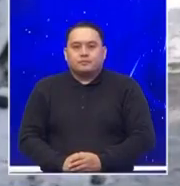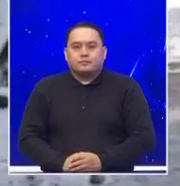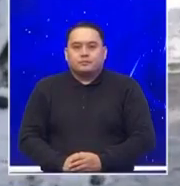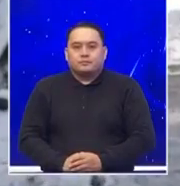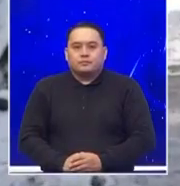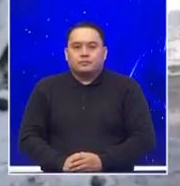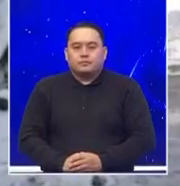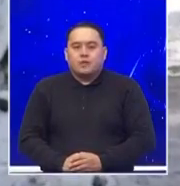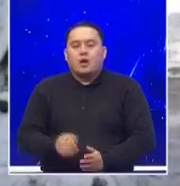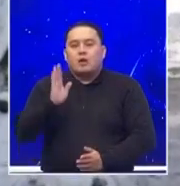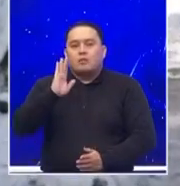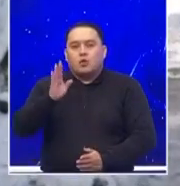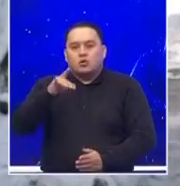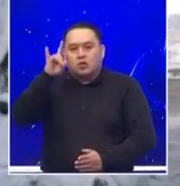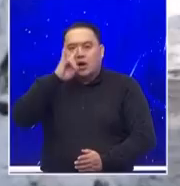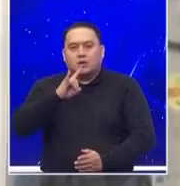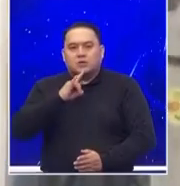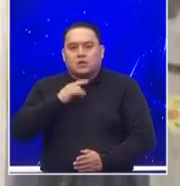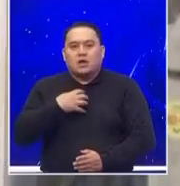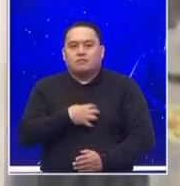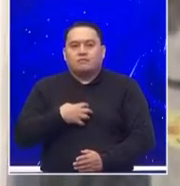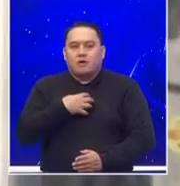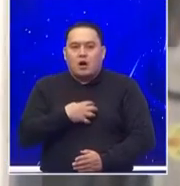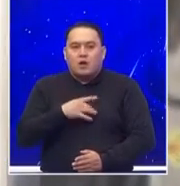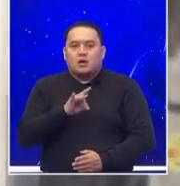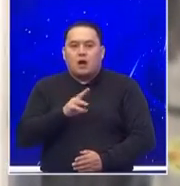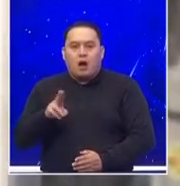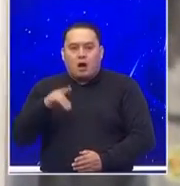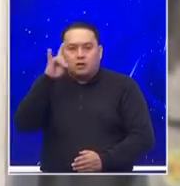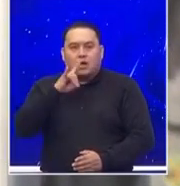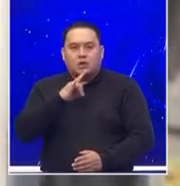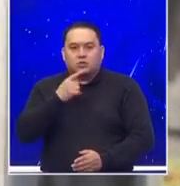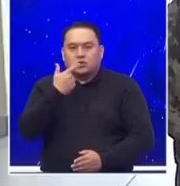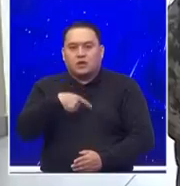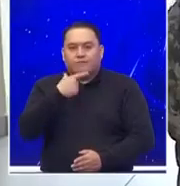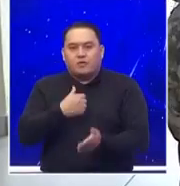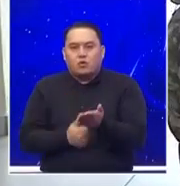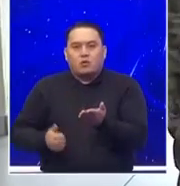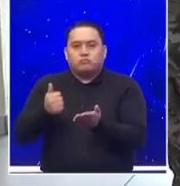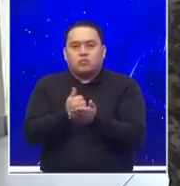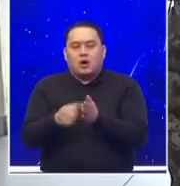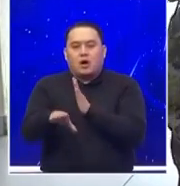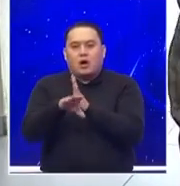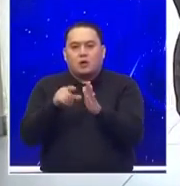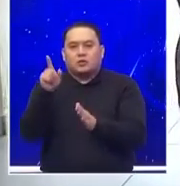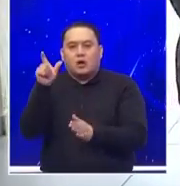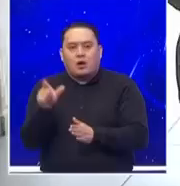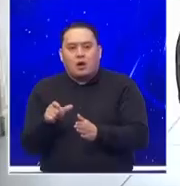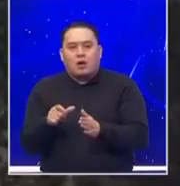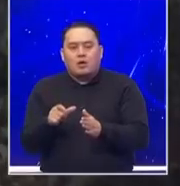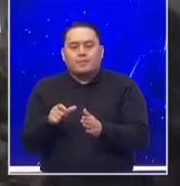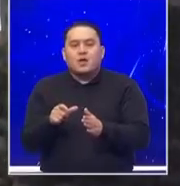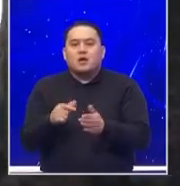Ел ертеңі мемлекетіміздің әр азаматын алаңдатады. Сондықтан республика тұрғындары өз кандидаттары мен партияларын таңдаудың алдында